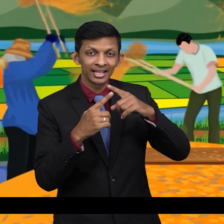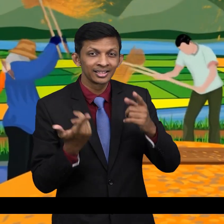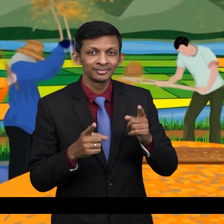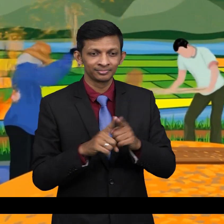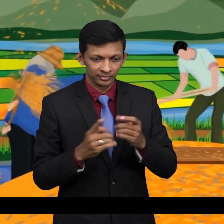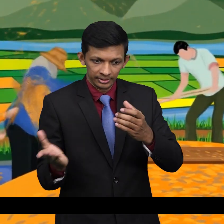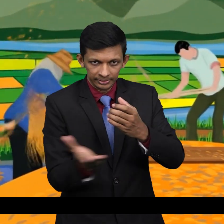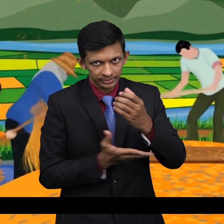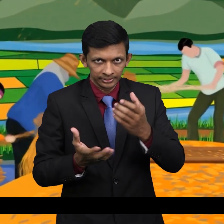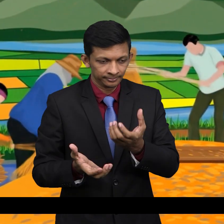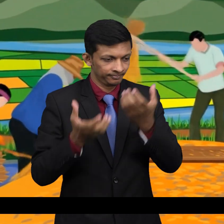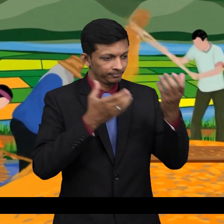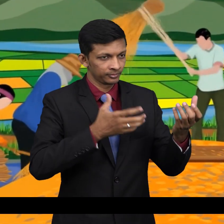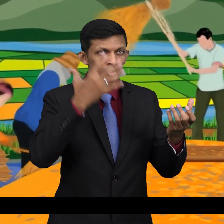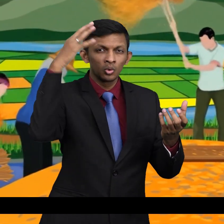गाहना,